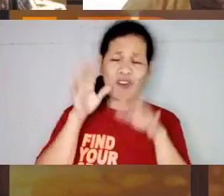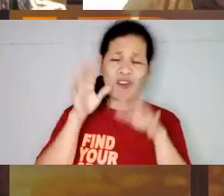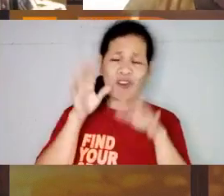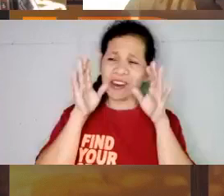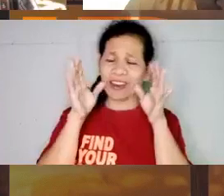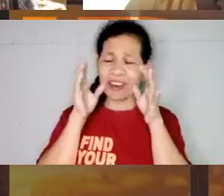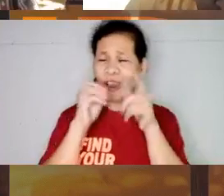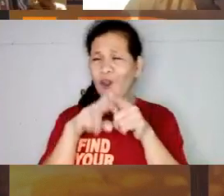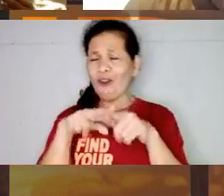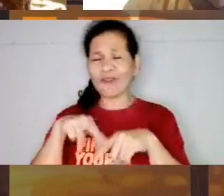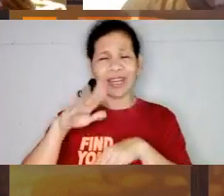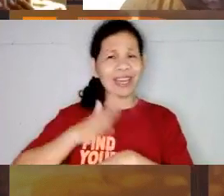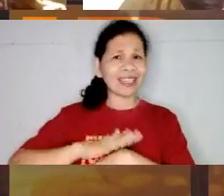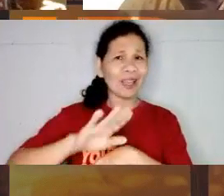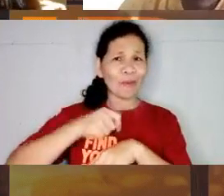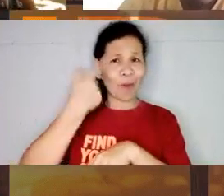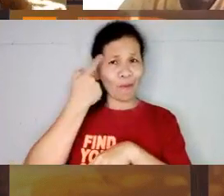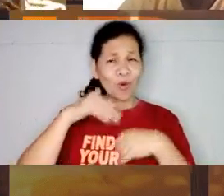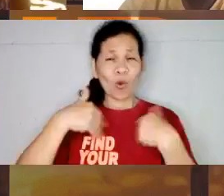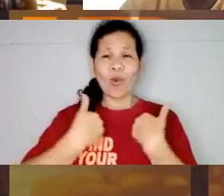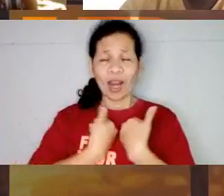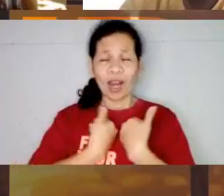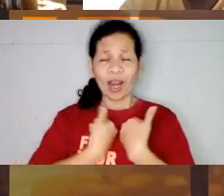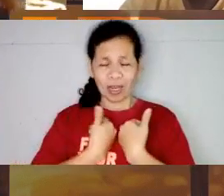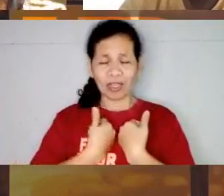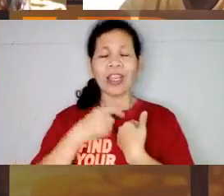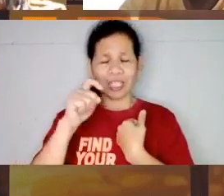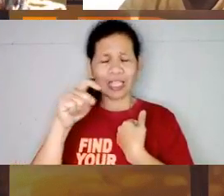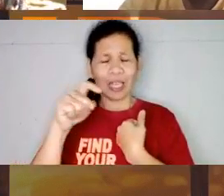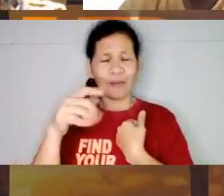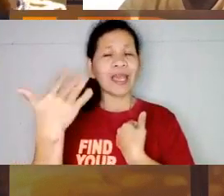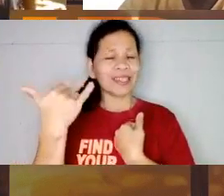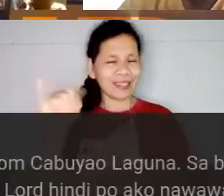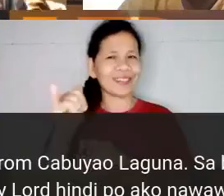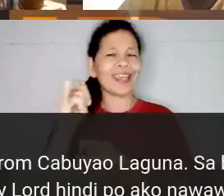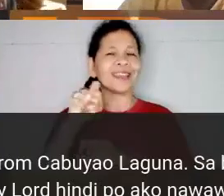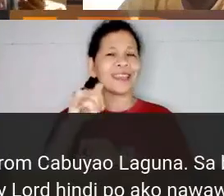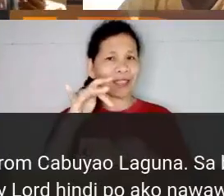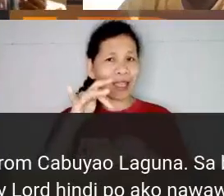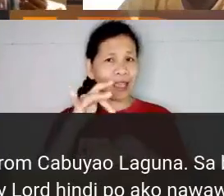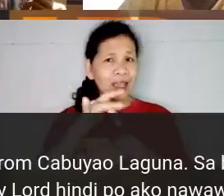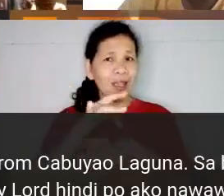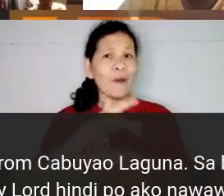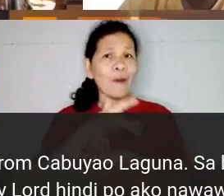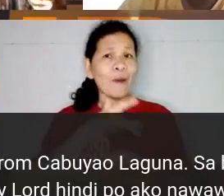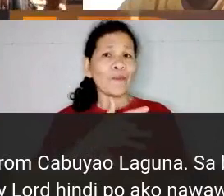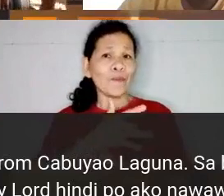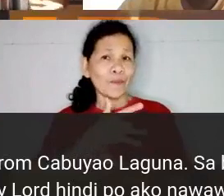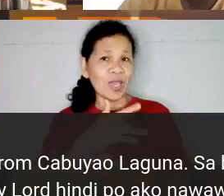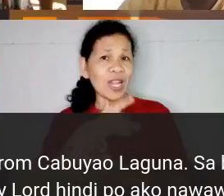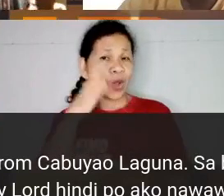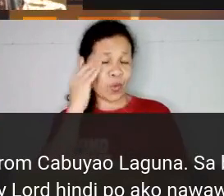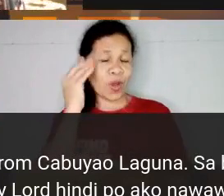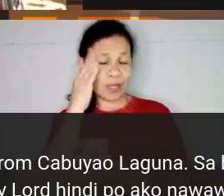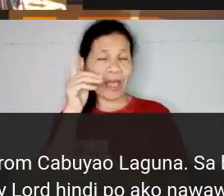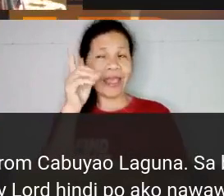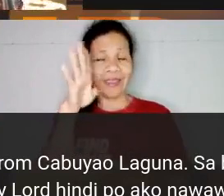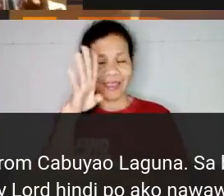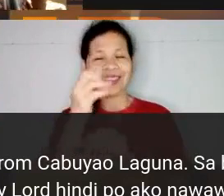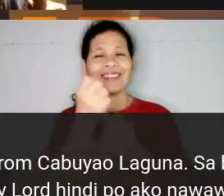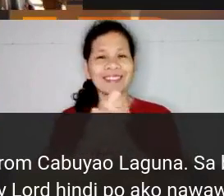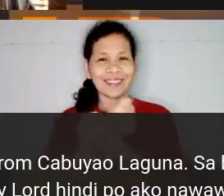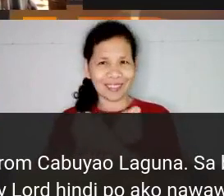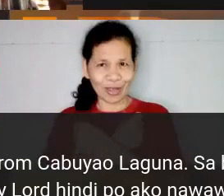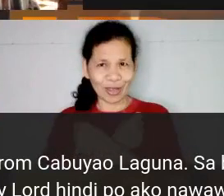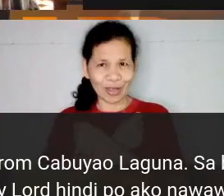hayop, dapat kanilang maranasan, they will experience God's love. Ano